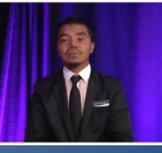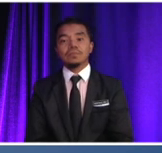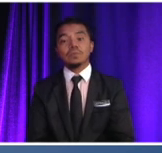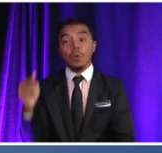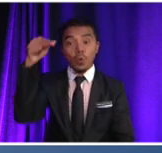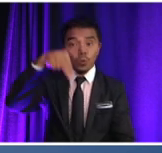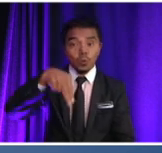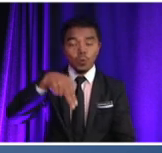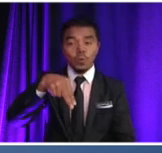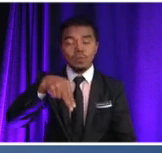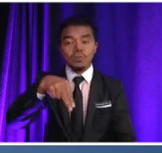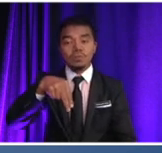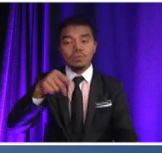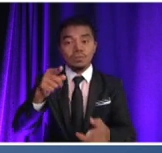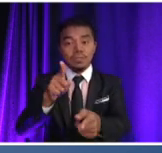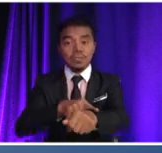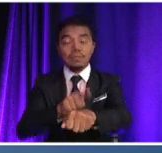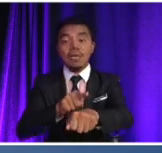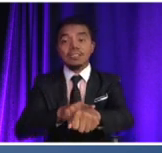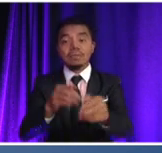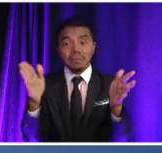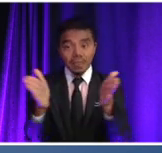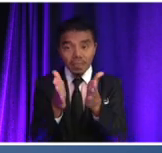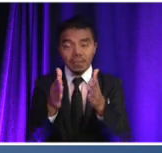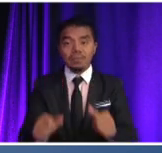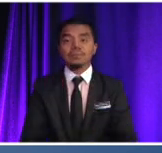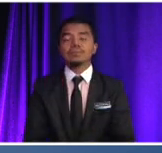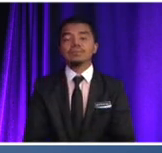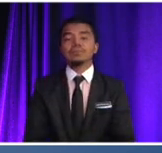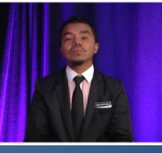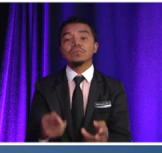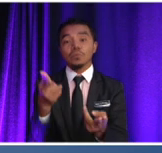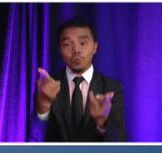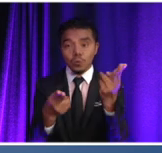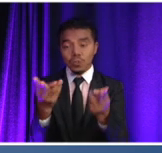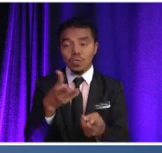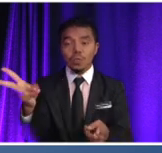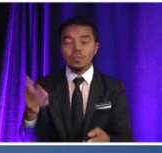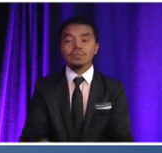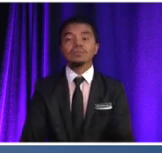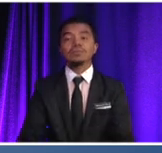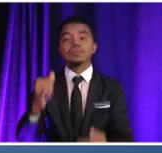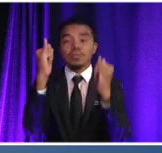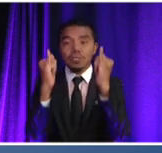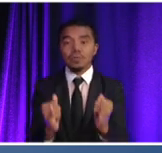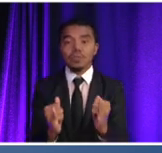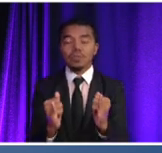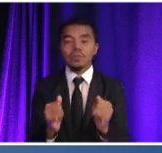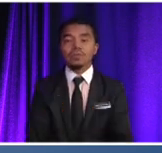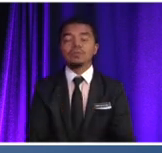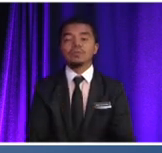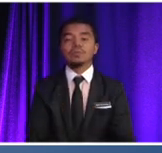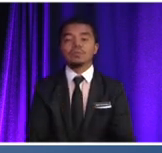pendek mana Kalau Usahawan pula ialah individu yang menjalankan kegiatan membeli barang ataupun